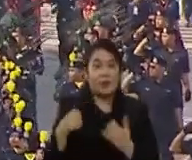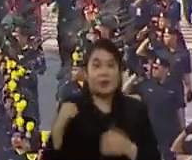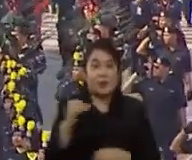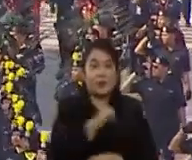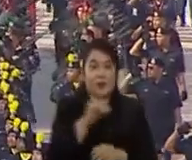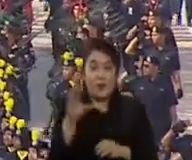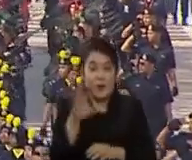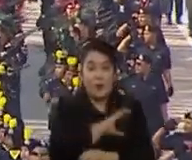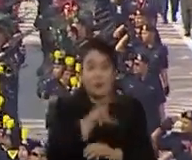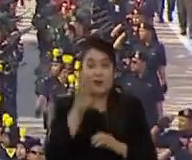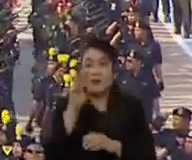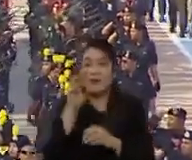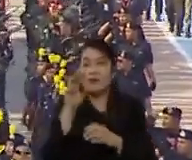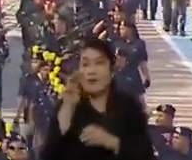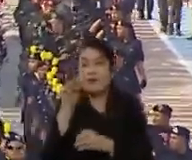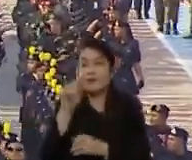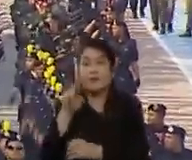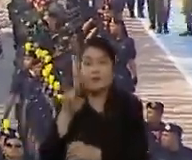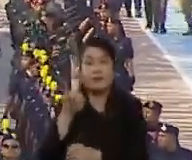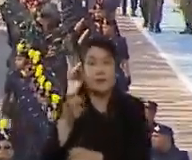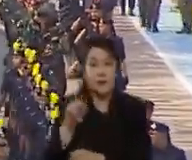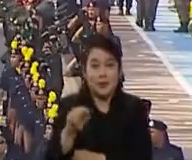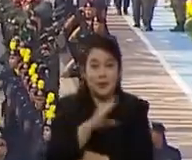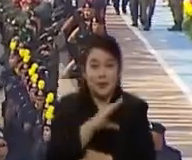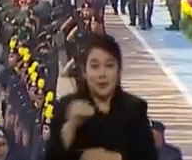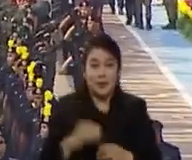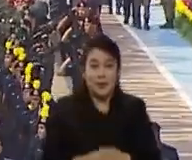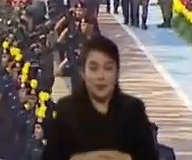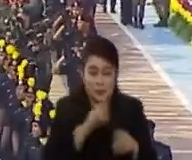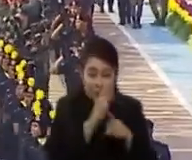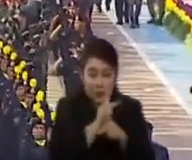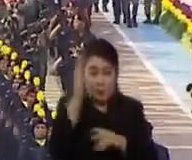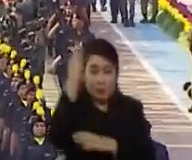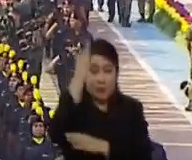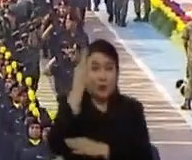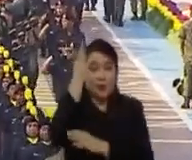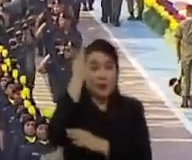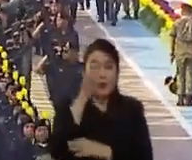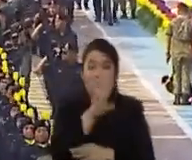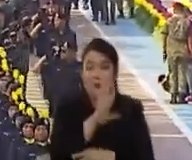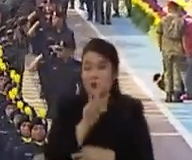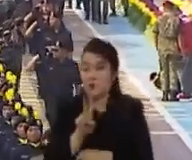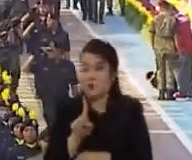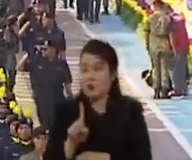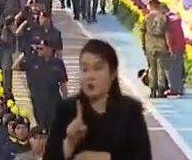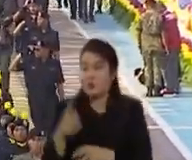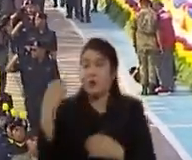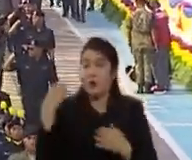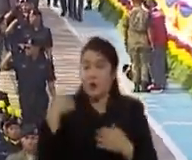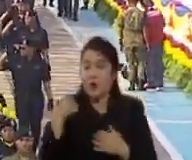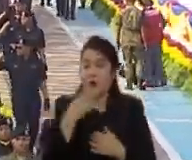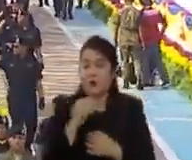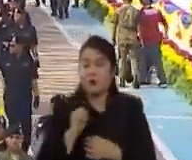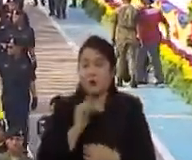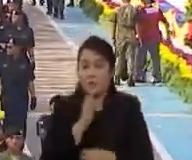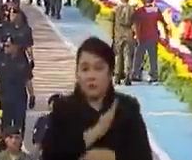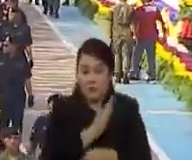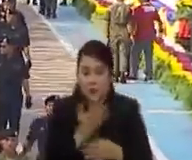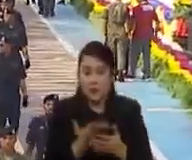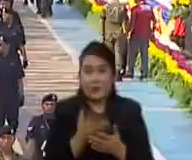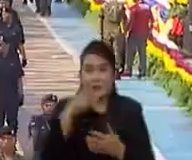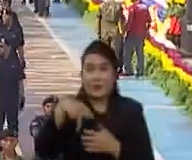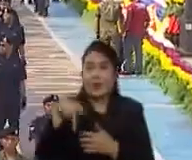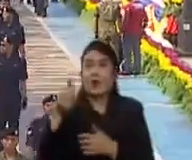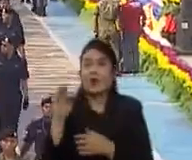Marin, 51 pegawai dan anggota pasukan Simbalan Persekutuan, 51 pegawai dan anggota Public Order